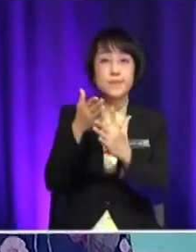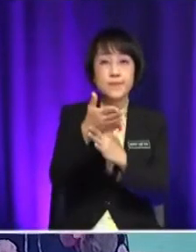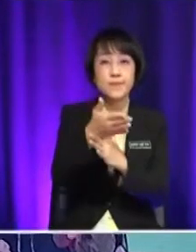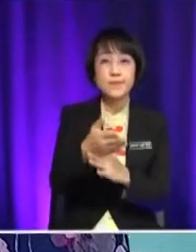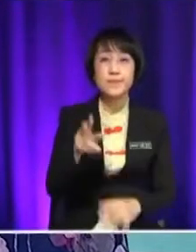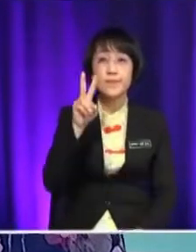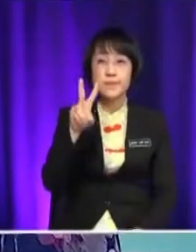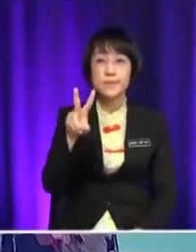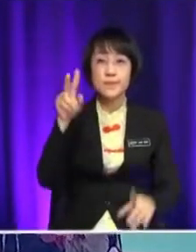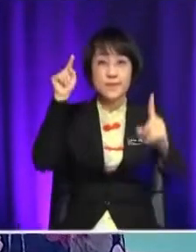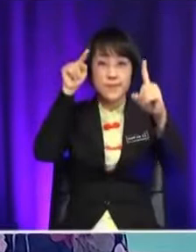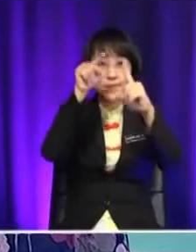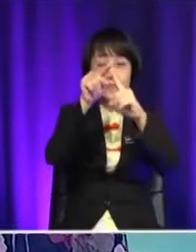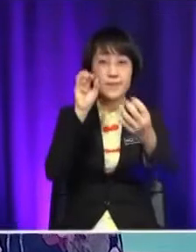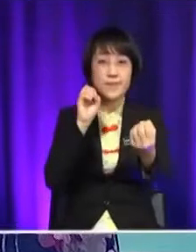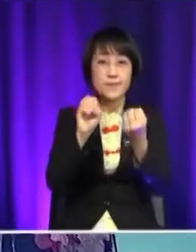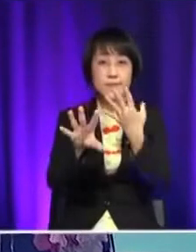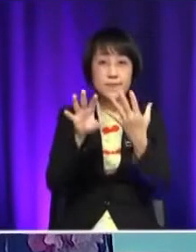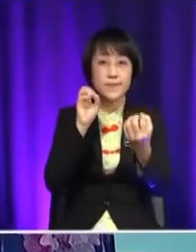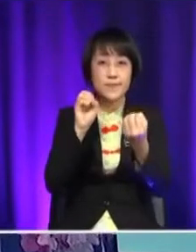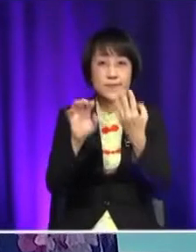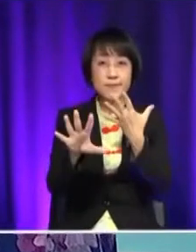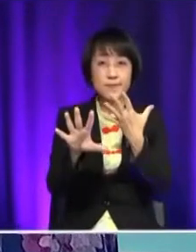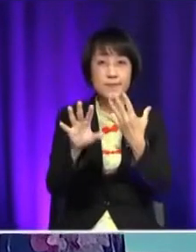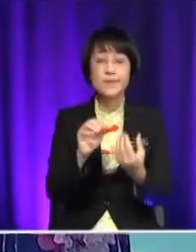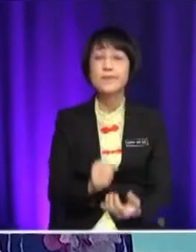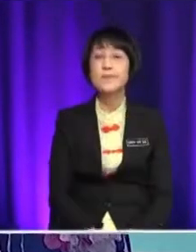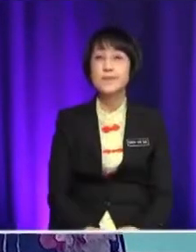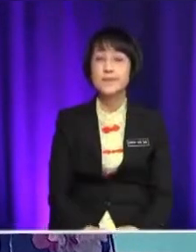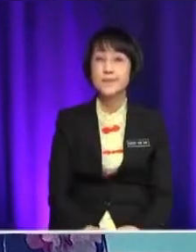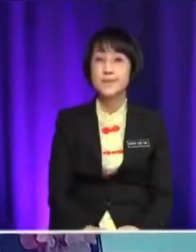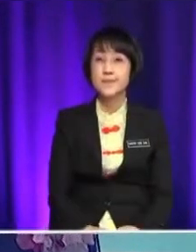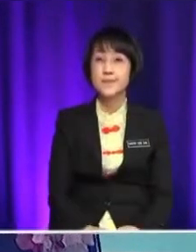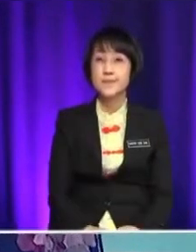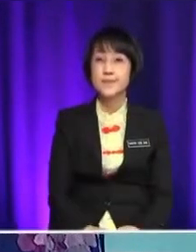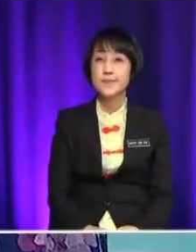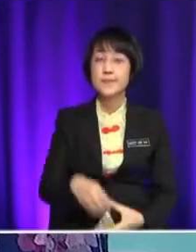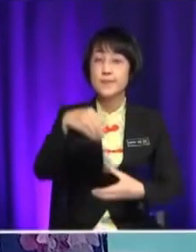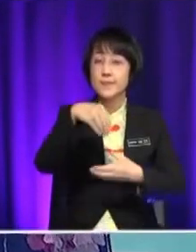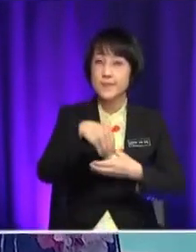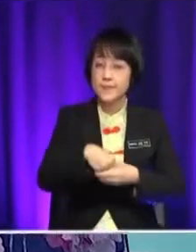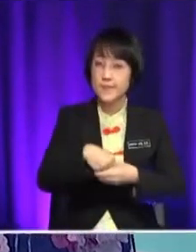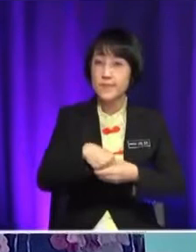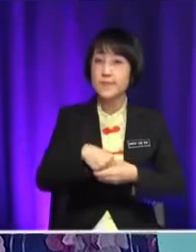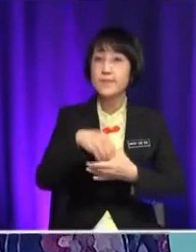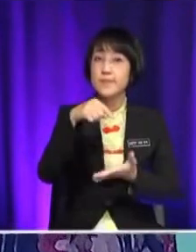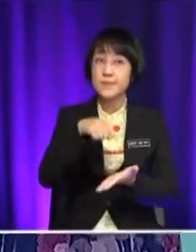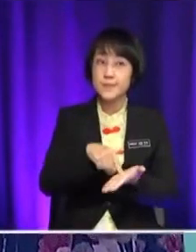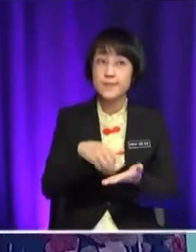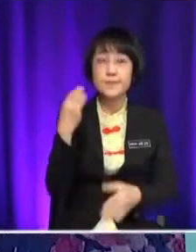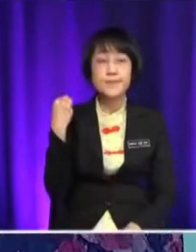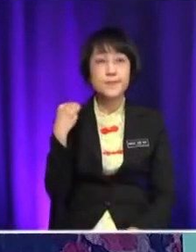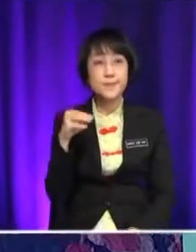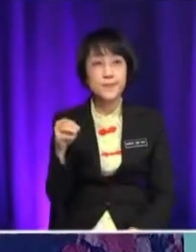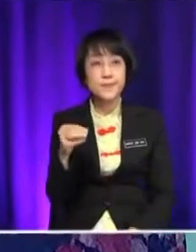2 hala. Maknanya kalau nak ada sesi persoalan pun boleh sebenarnya. Ya, dalam hal ini juga mereka akan